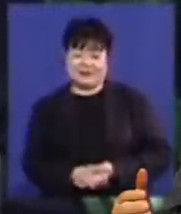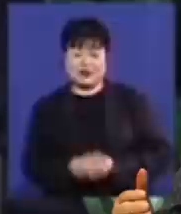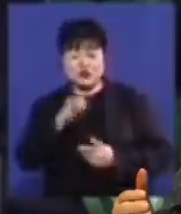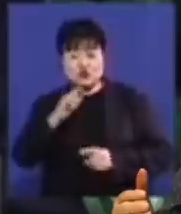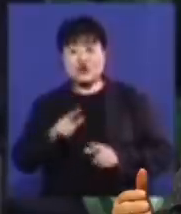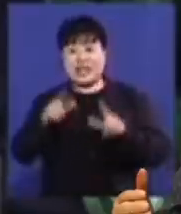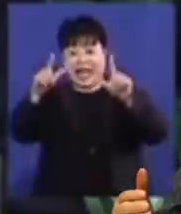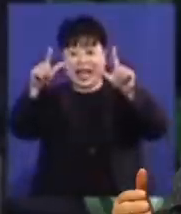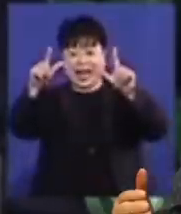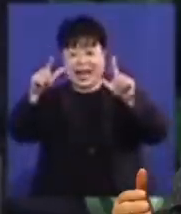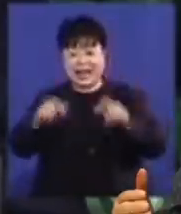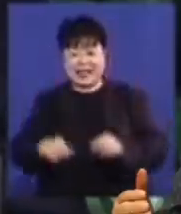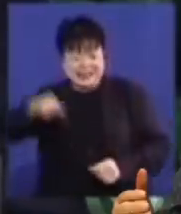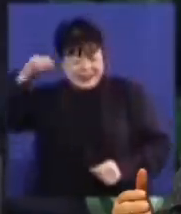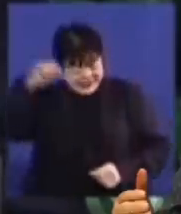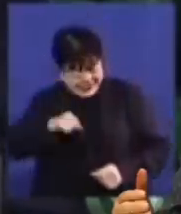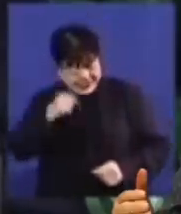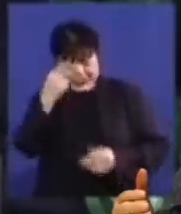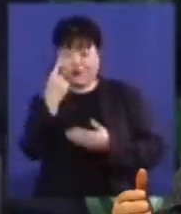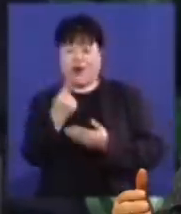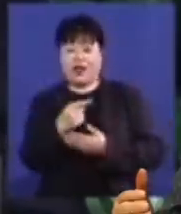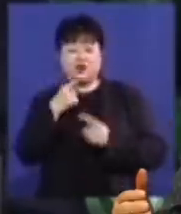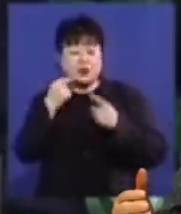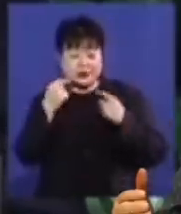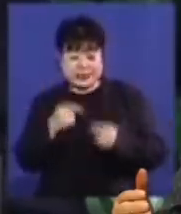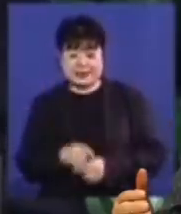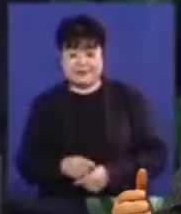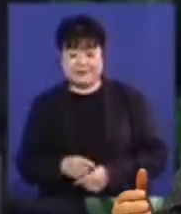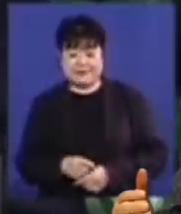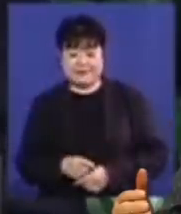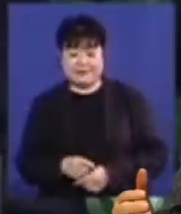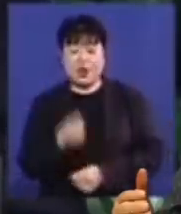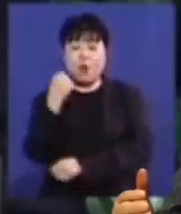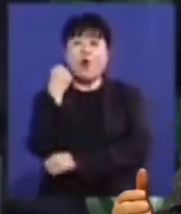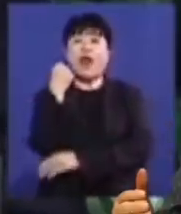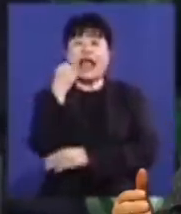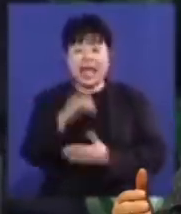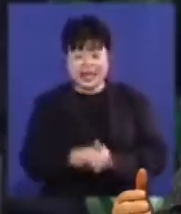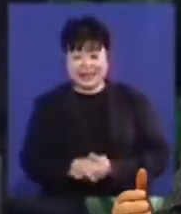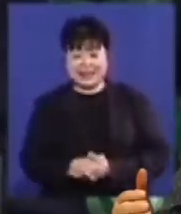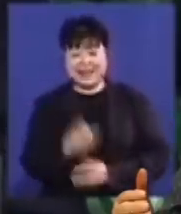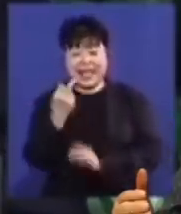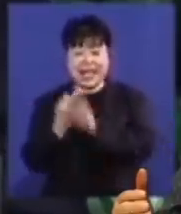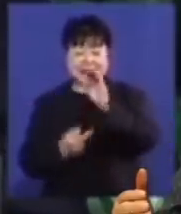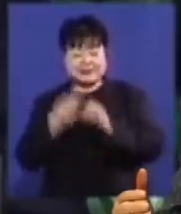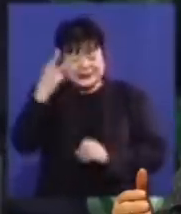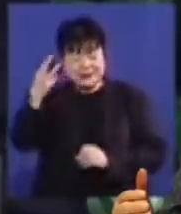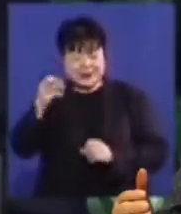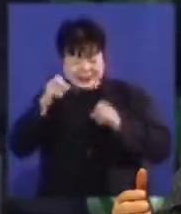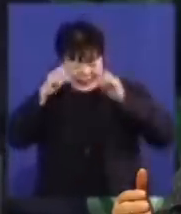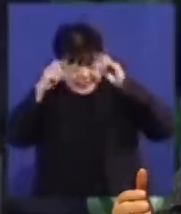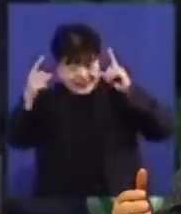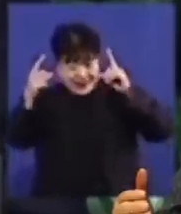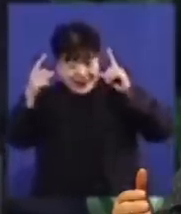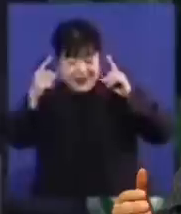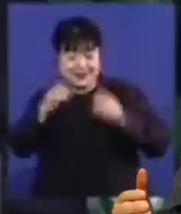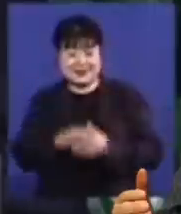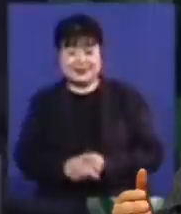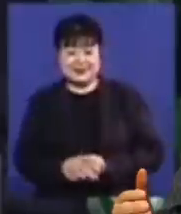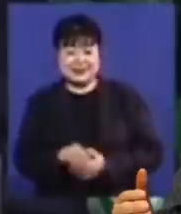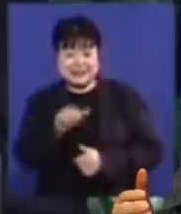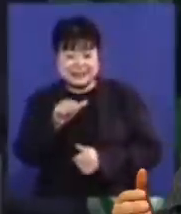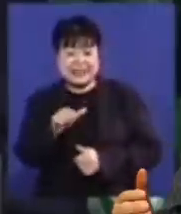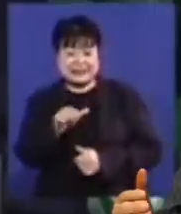주일날 굉장히 일찍이 나와요. 왜냐하면 원래 보통 때 아침 3시에는 반드시 일어나서